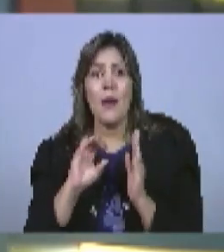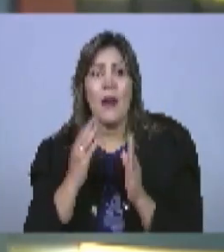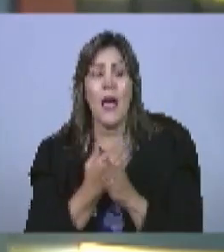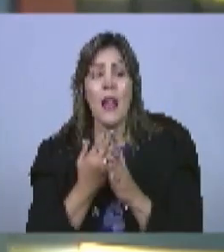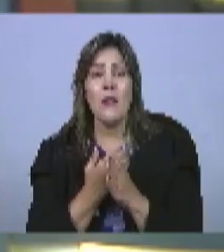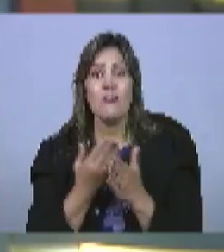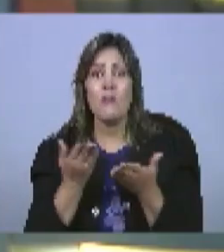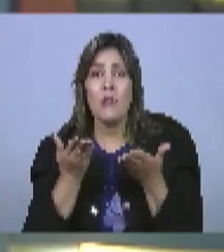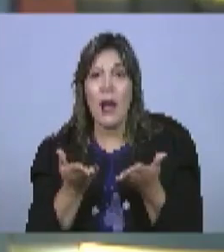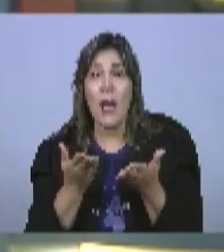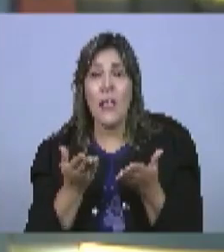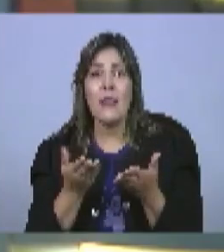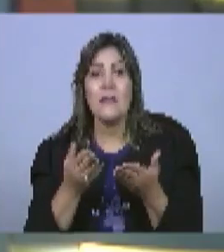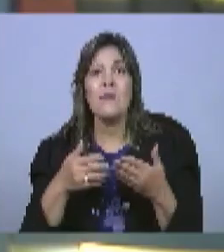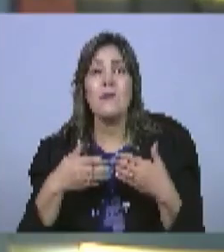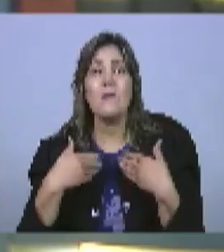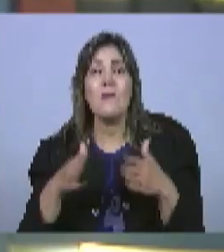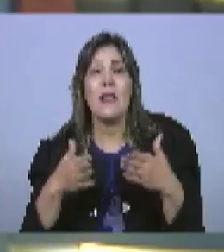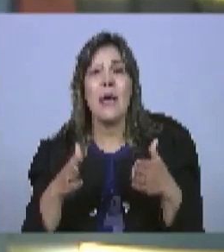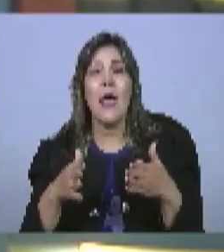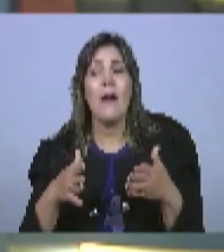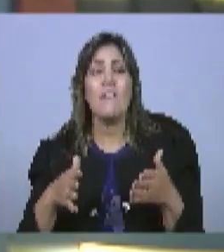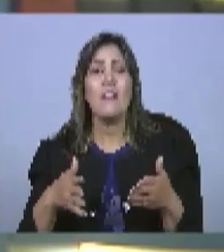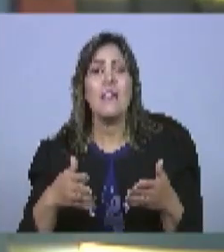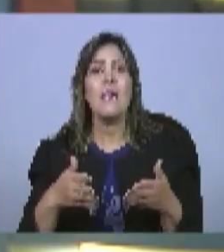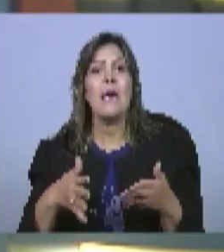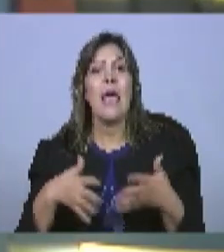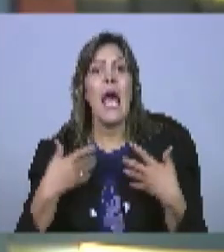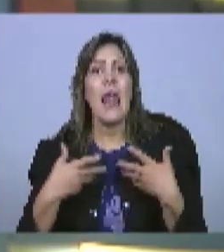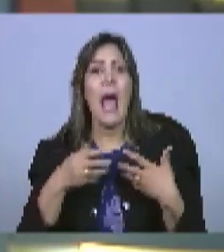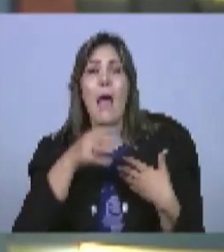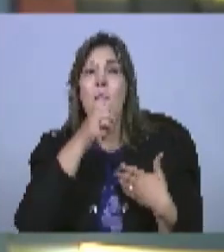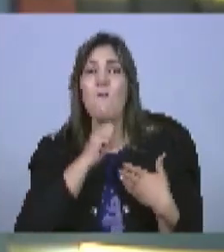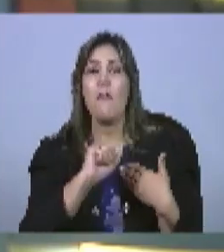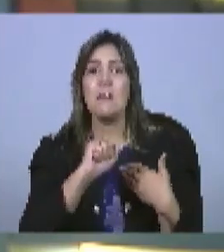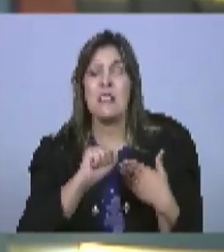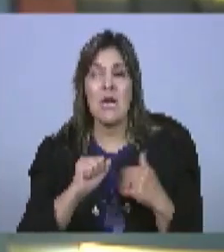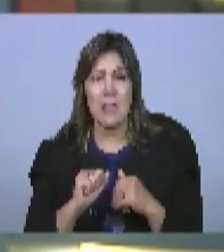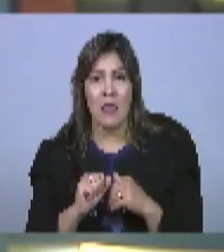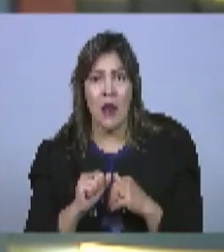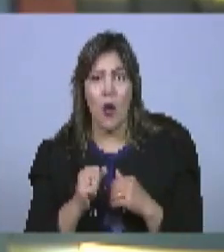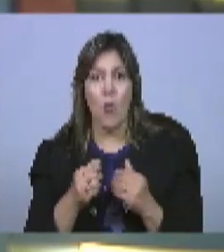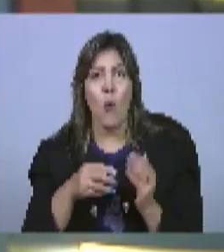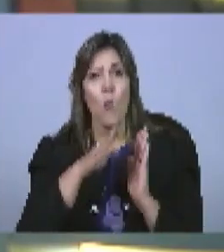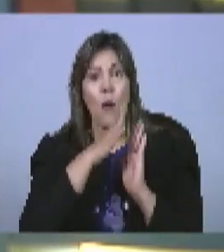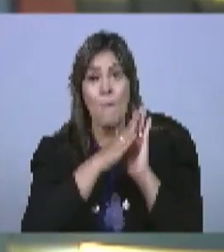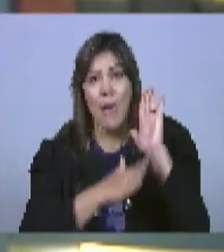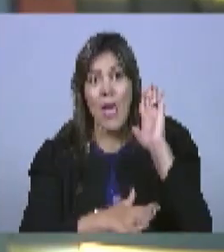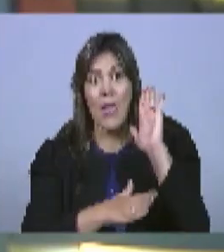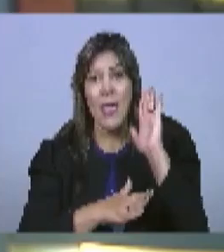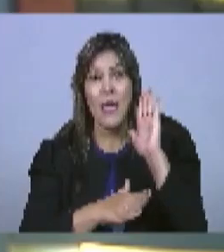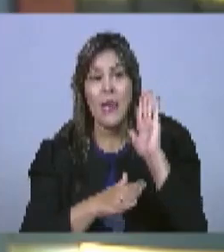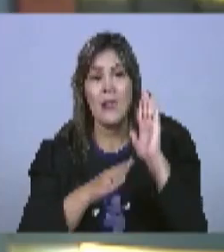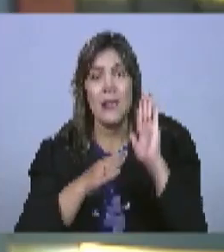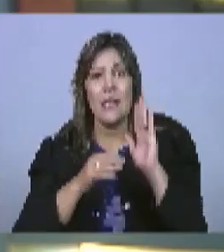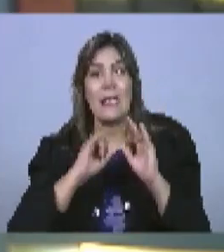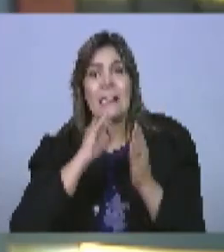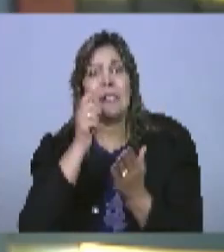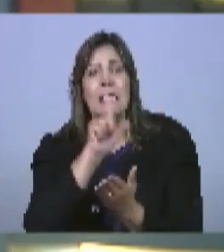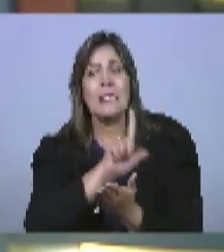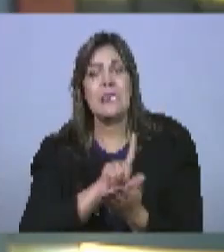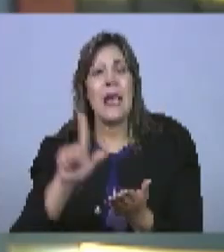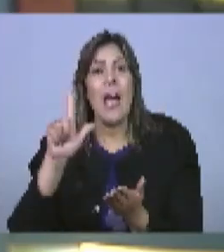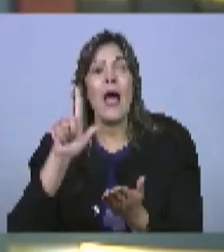حدث في افتتاح الاولمبيات والبيان الذي اصدره اتحاد علماء